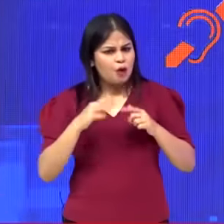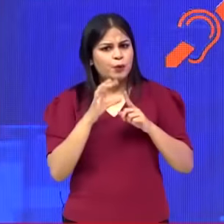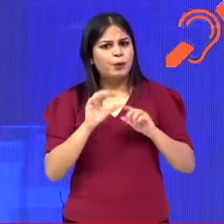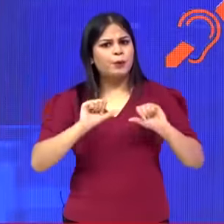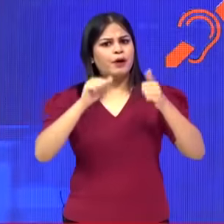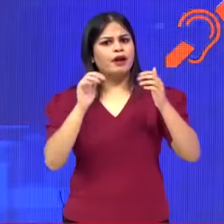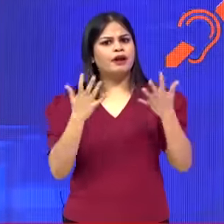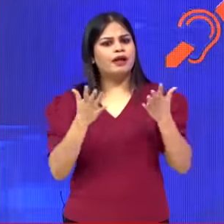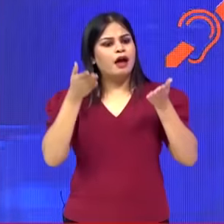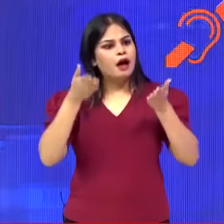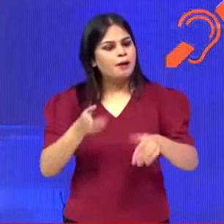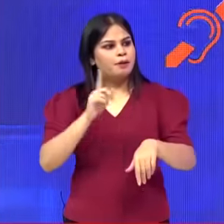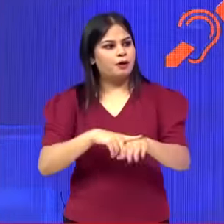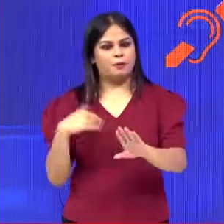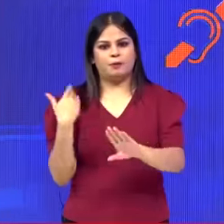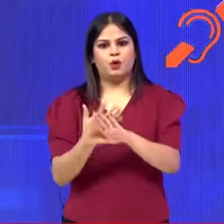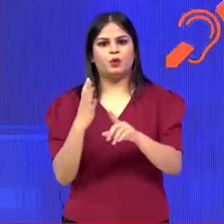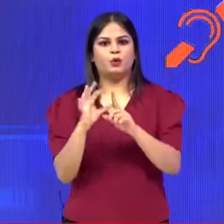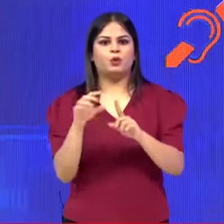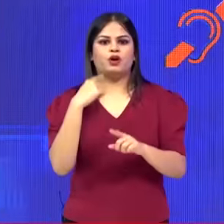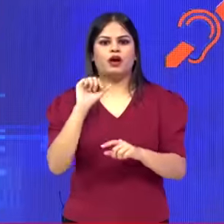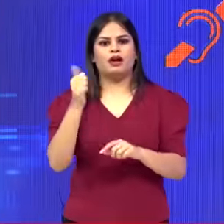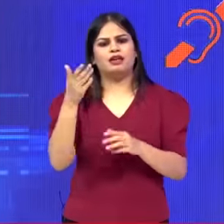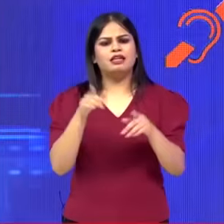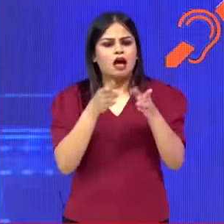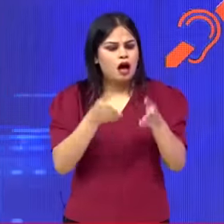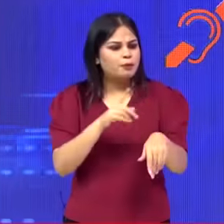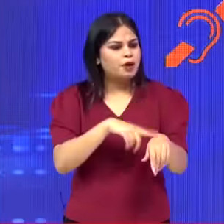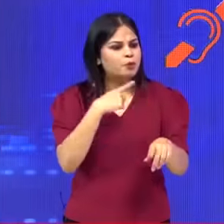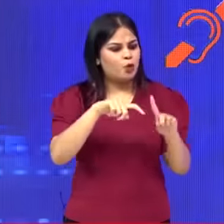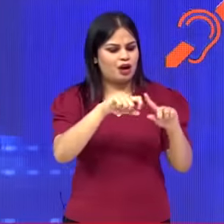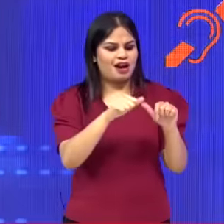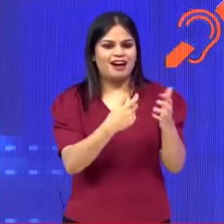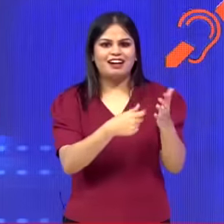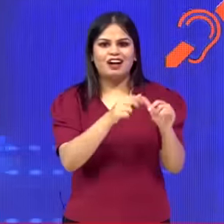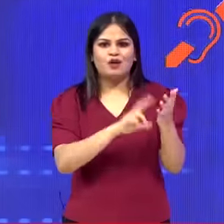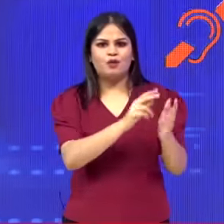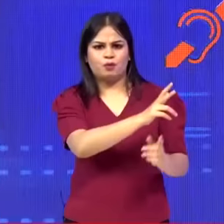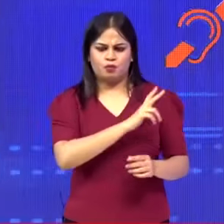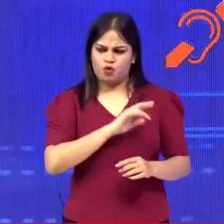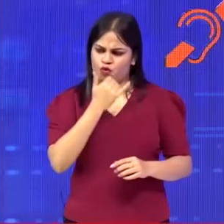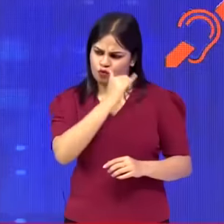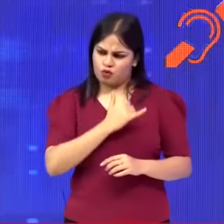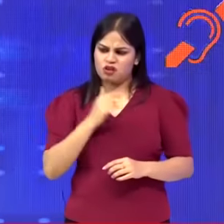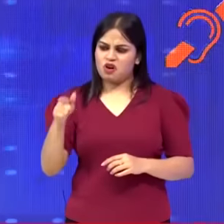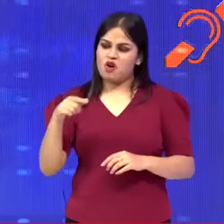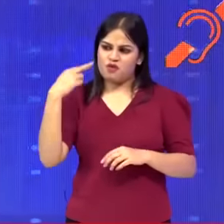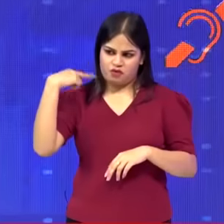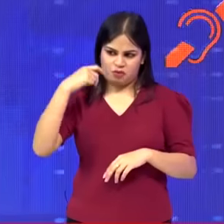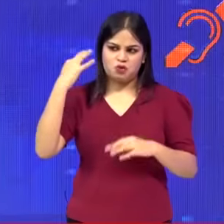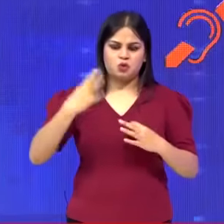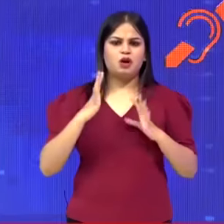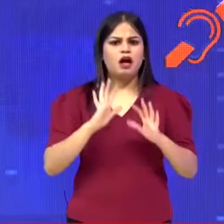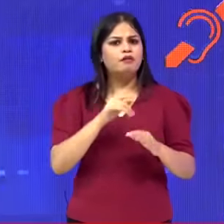तो आदि चोपड़ा ने काम करना शुरू किया, अब करण जौहर का फ़ोन आया कि एक फिल्म है. तो दीज आर द बिग प्रोड्यूसर